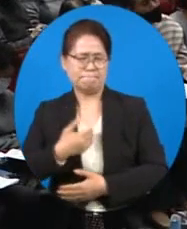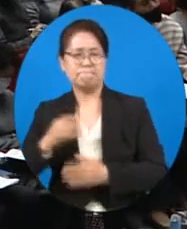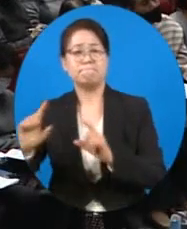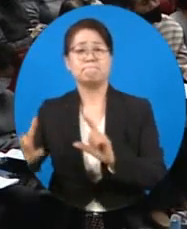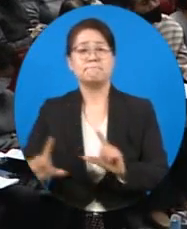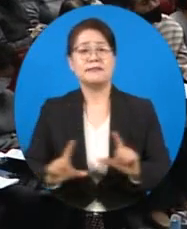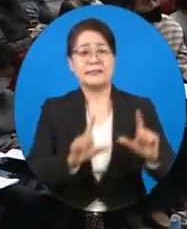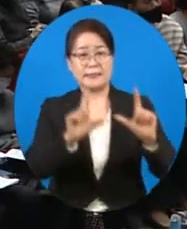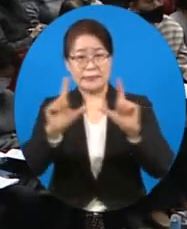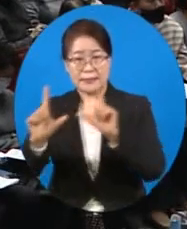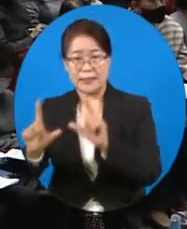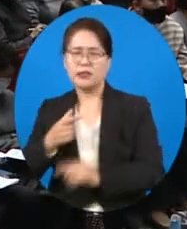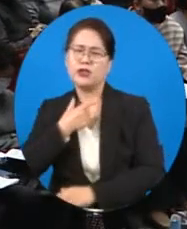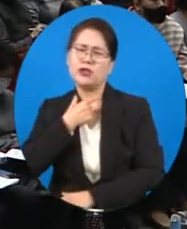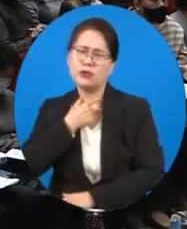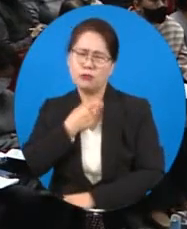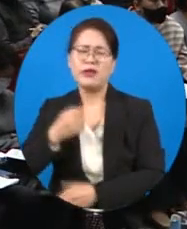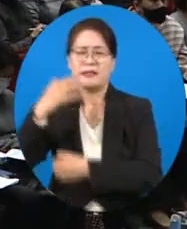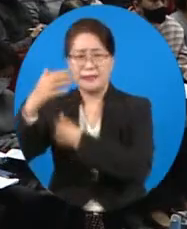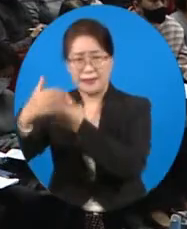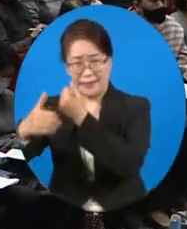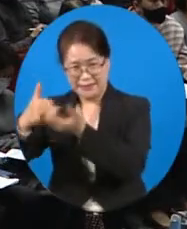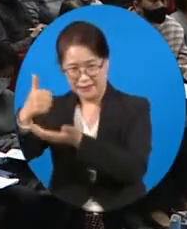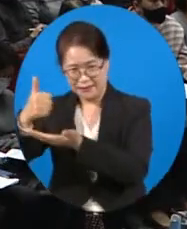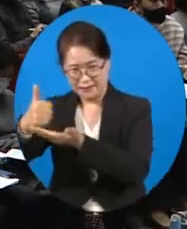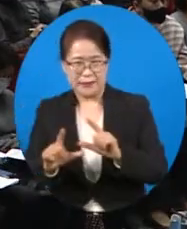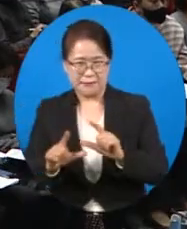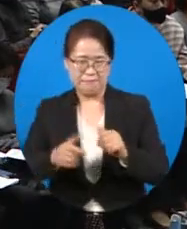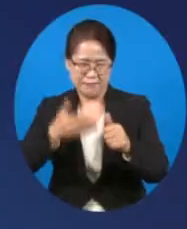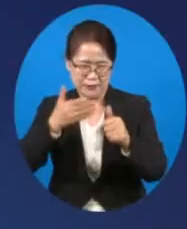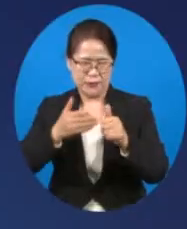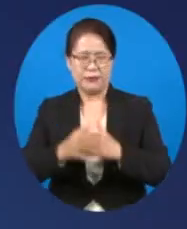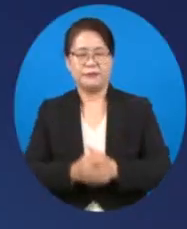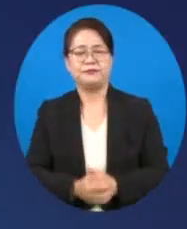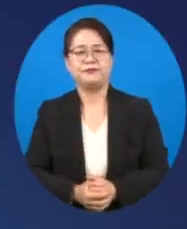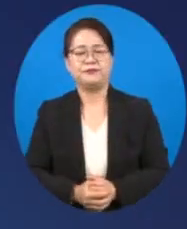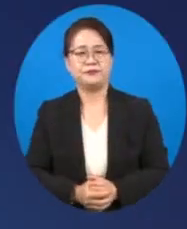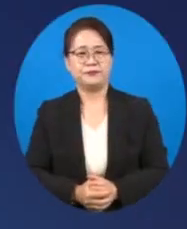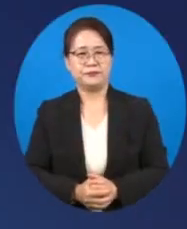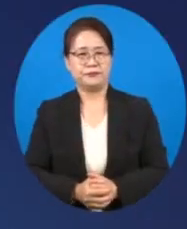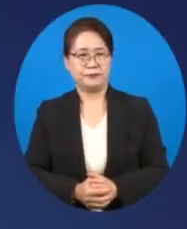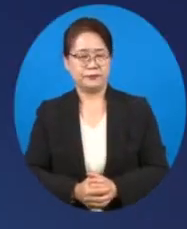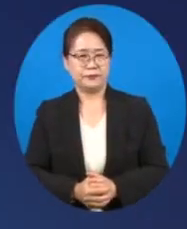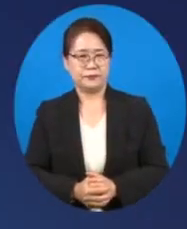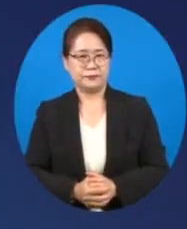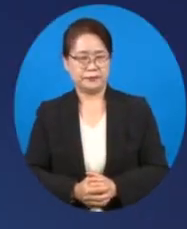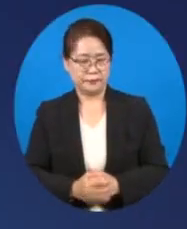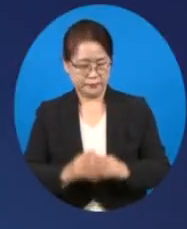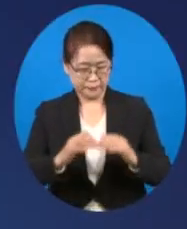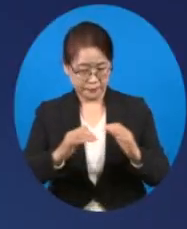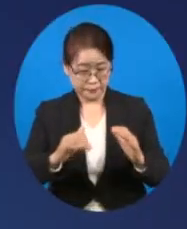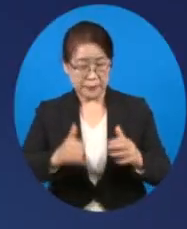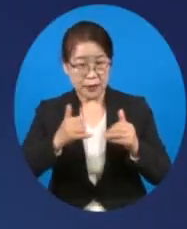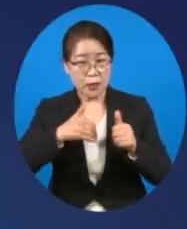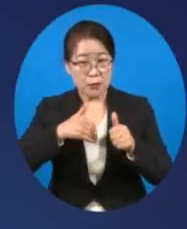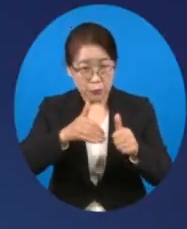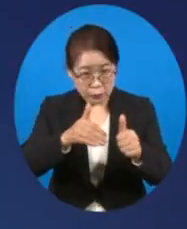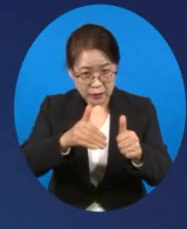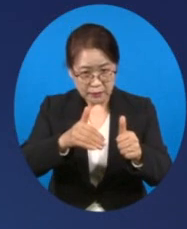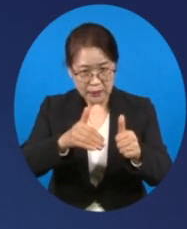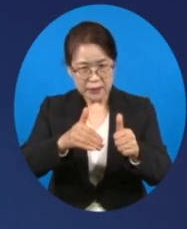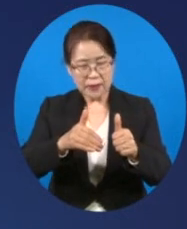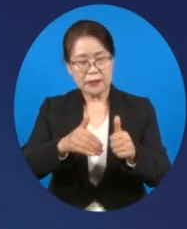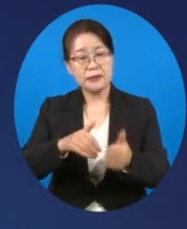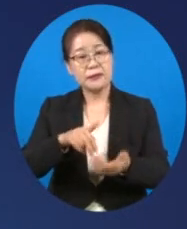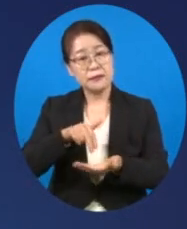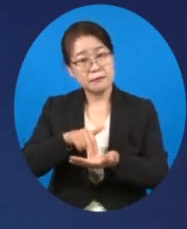인생을 살아가기를 원하십니다 자 세상을 향하여 보냄을 받은 우리가 가져야 될 두 번째 또